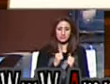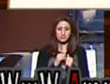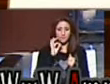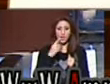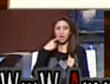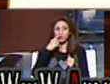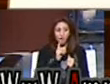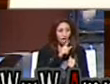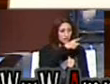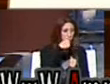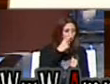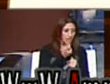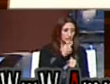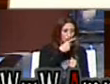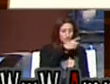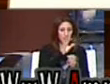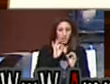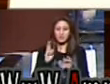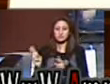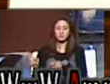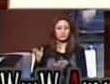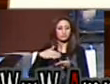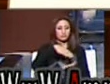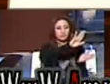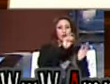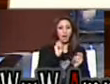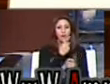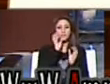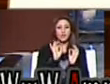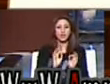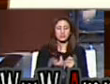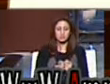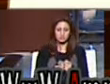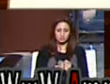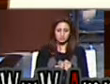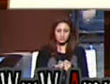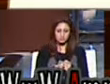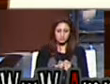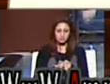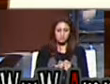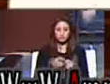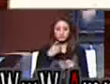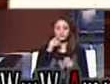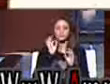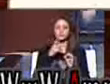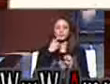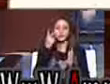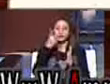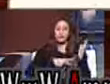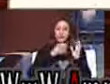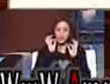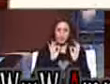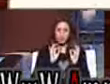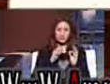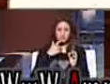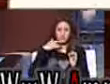نوع من الاستعداد لهذا الامر حتى لا يحدث هذه المشكله. عموما احنا عاملين دكتور عبد الله تقرير انا عايزك بعد ما اقفل